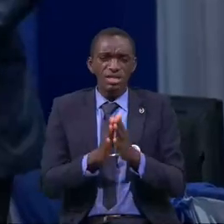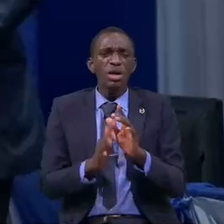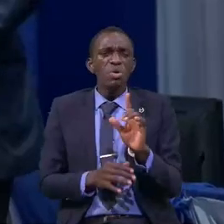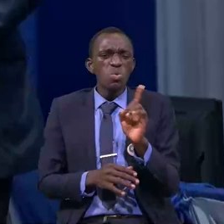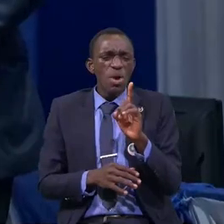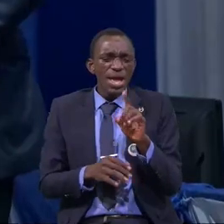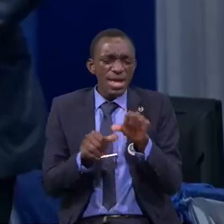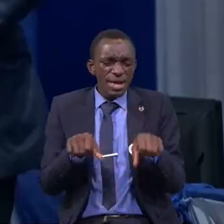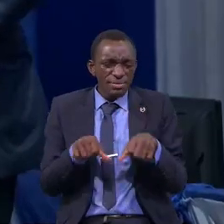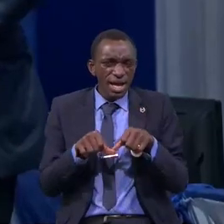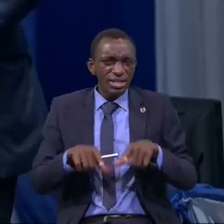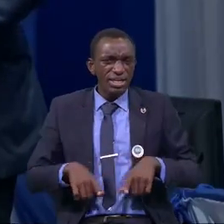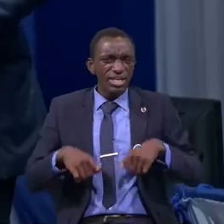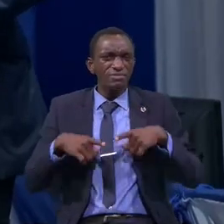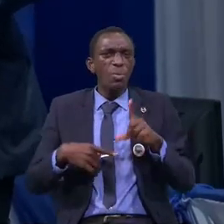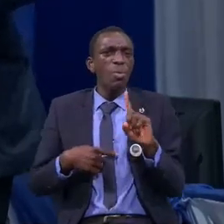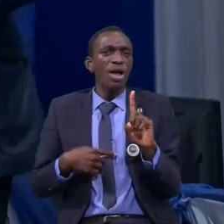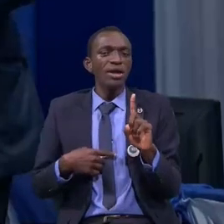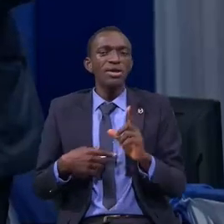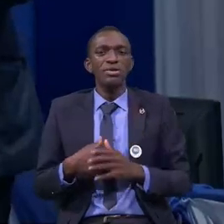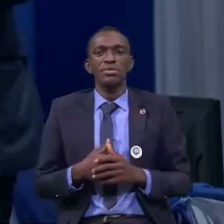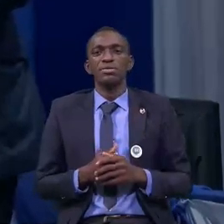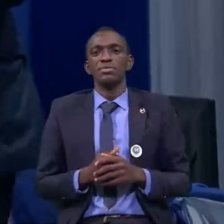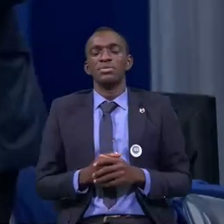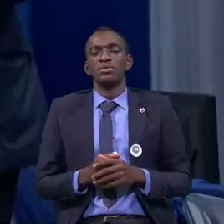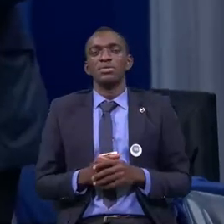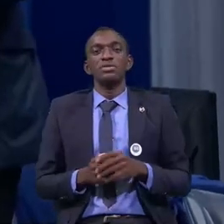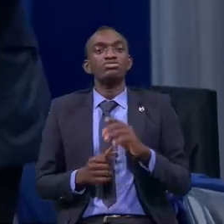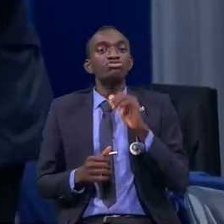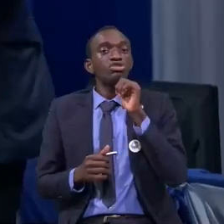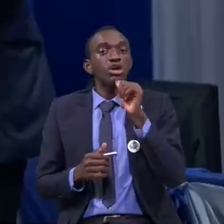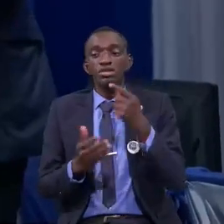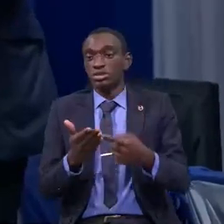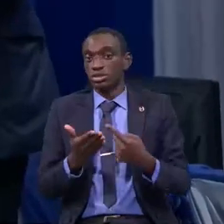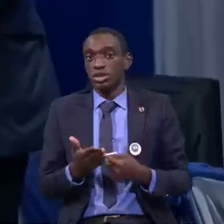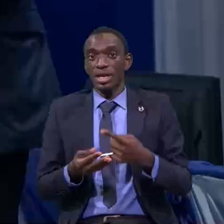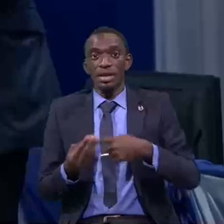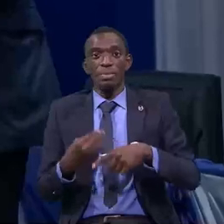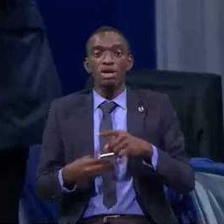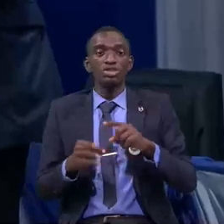Et donnez toutes les informations qui figurent sur la carte, l'affiche.